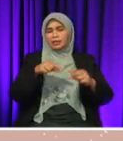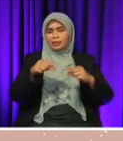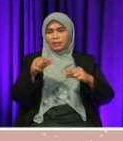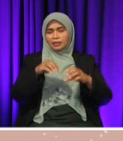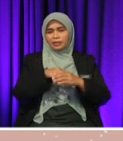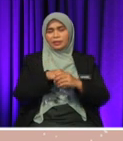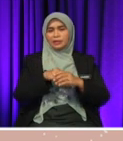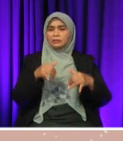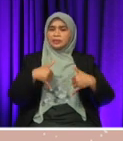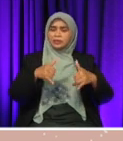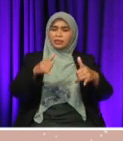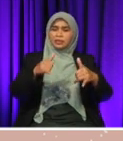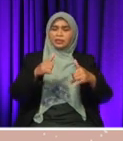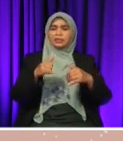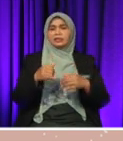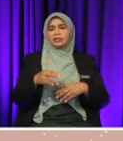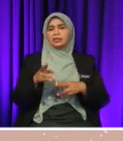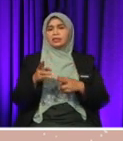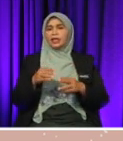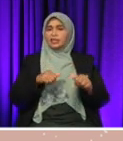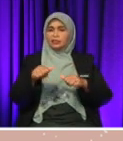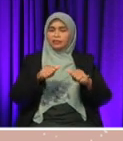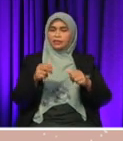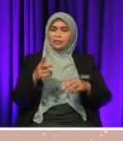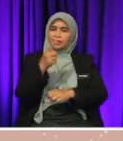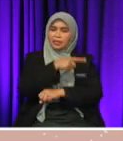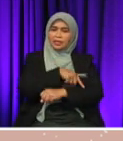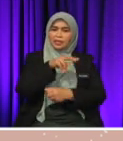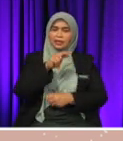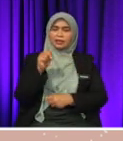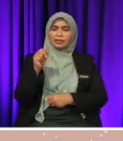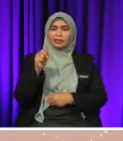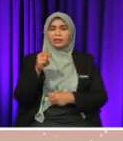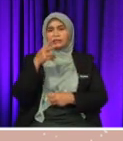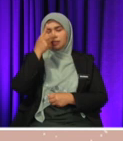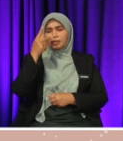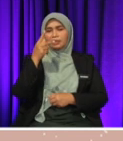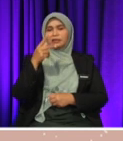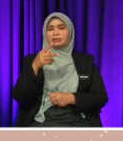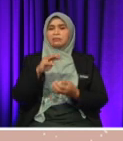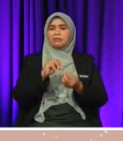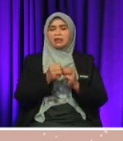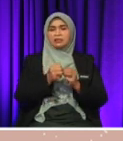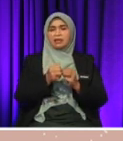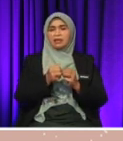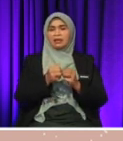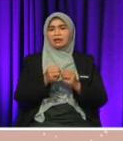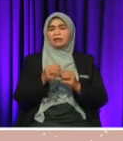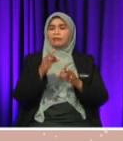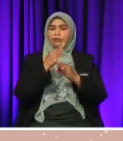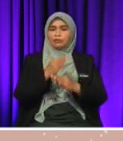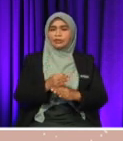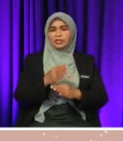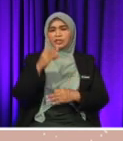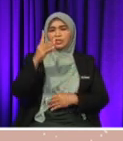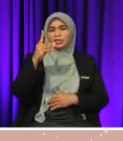menjalani rutin Harian Ini yang kita tengok disebabkan apa kemerosotan fungsi dari penglihatan Nah inilah